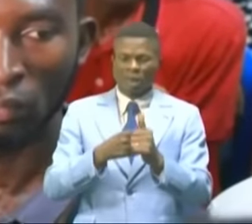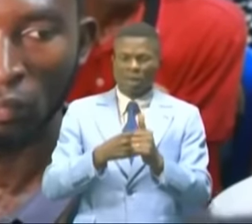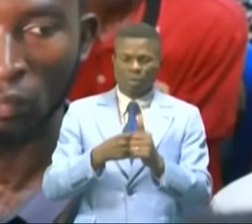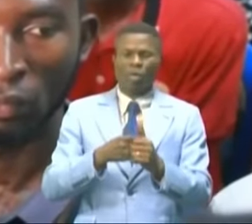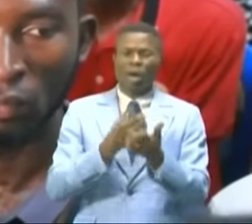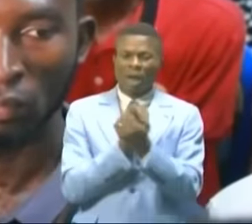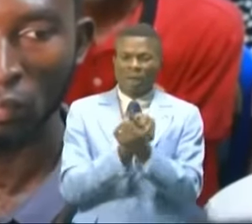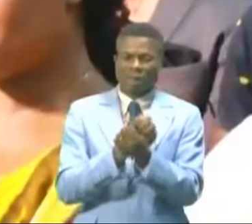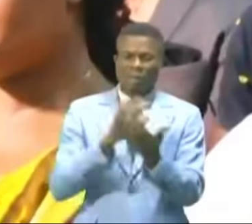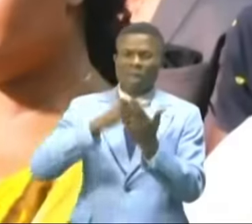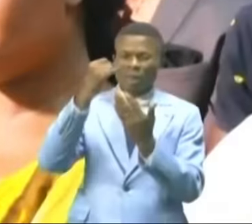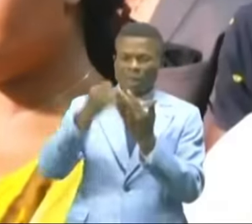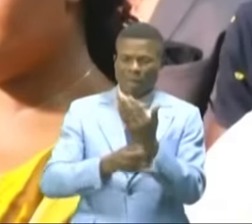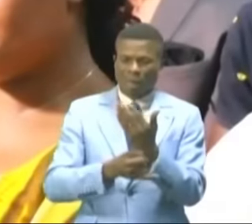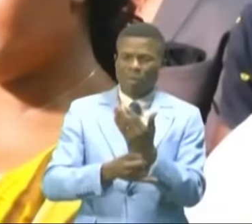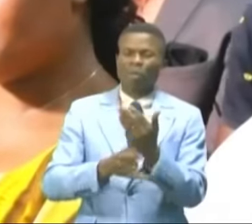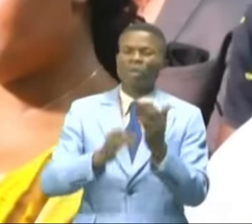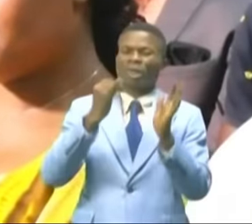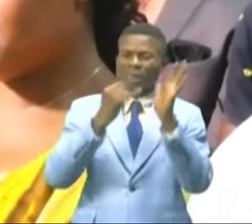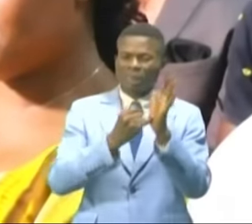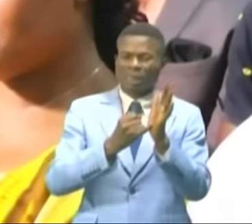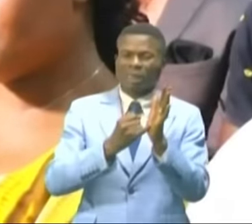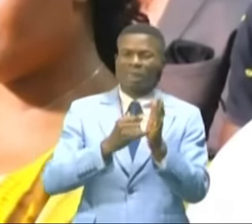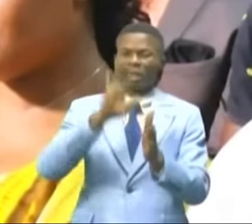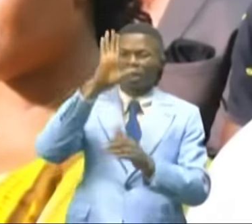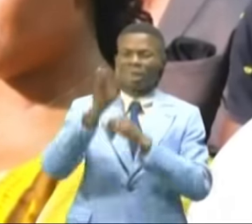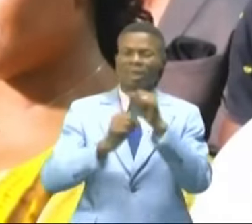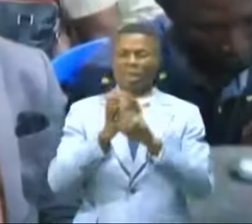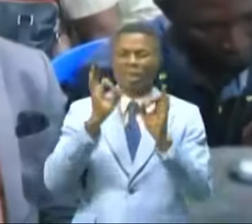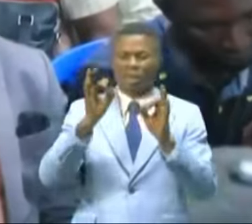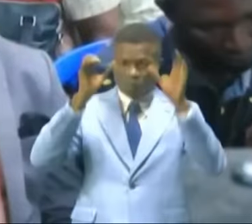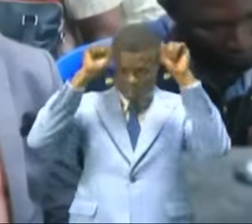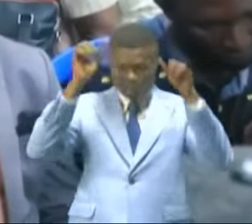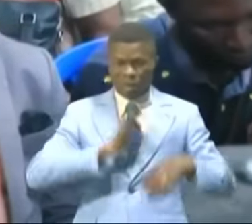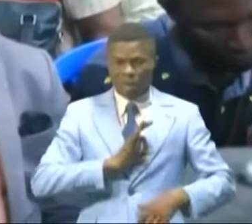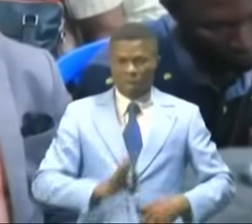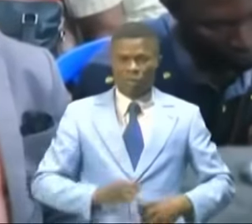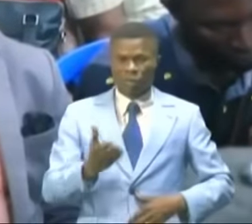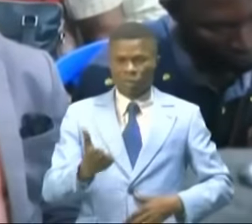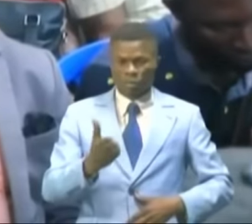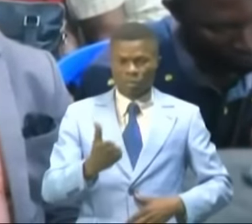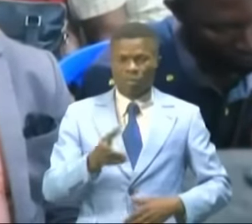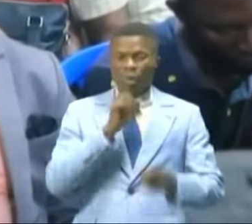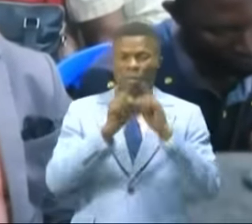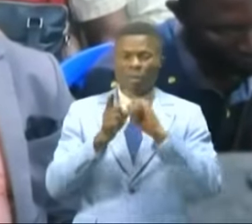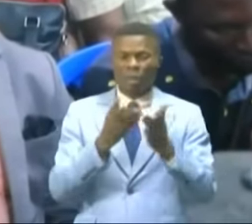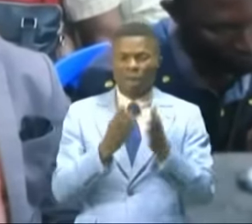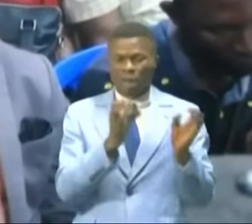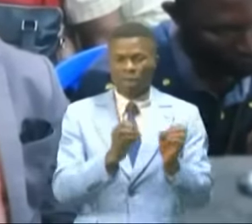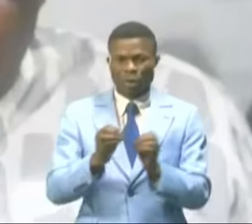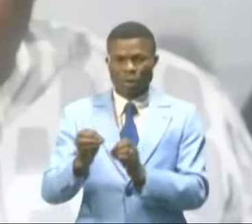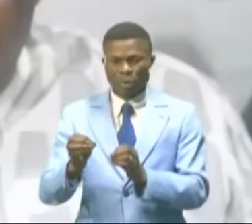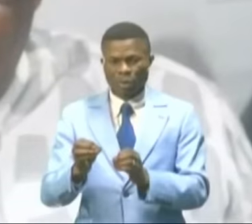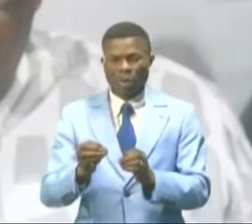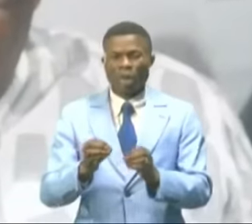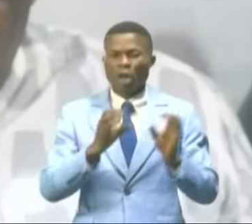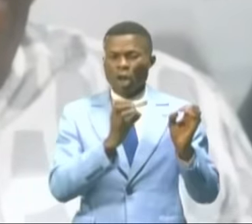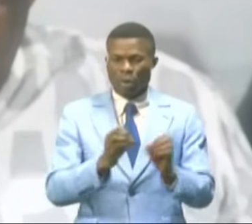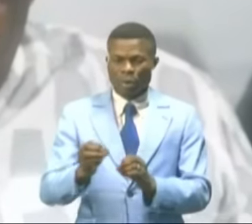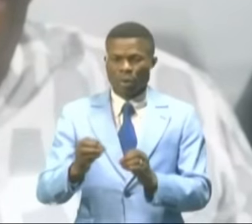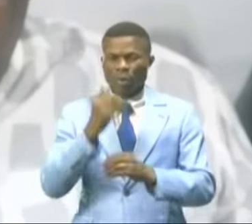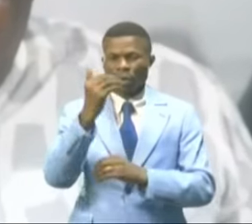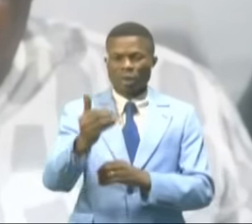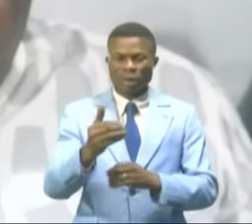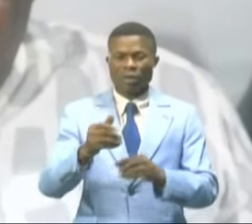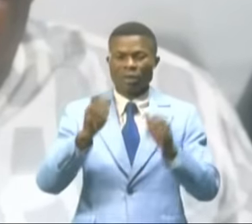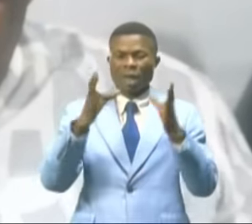prioritaires du deuxième quinquennat du président de la République Félix Tshisekedi. Ces échanges, organisés et animés devant la